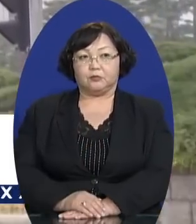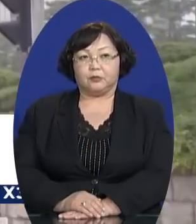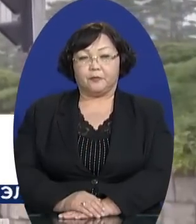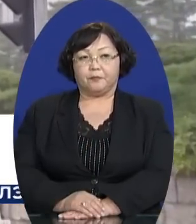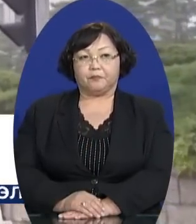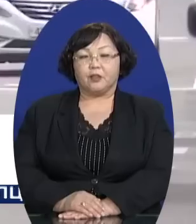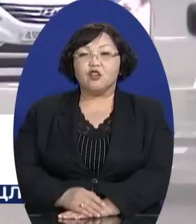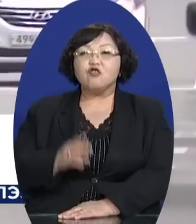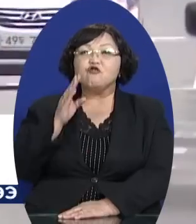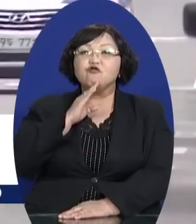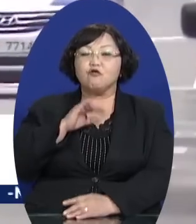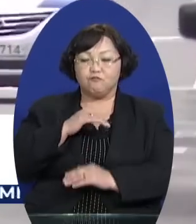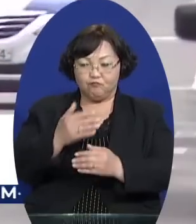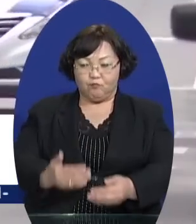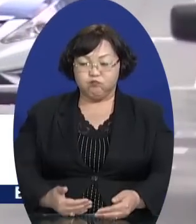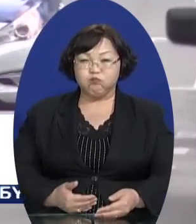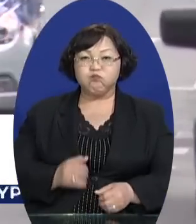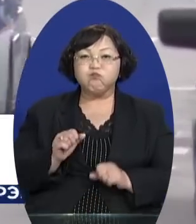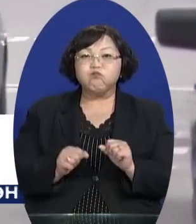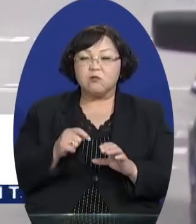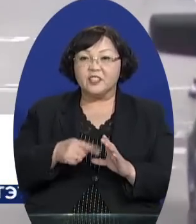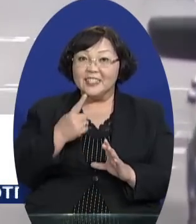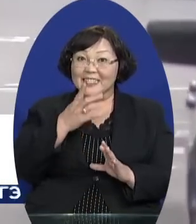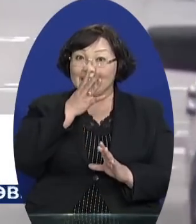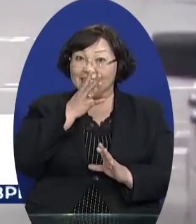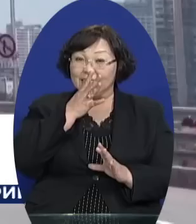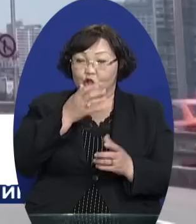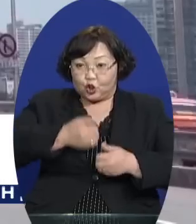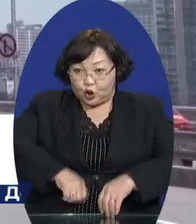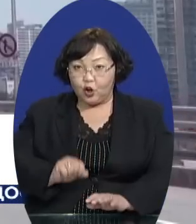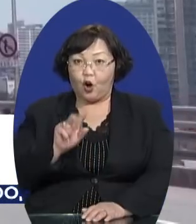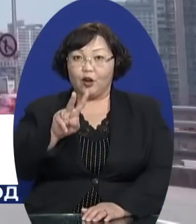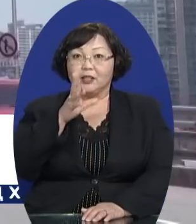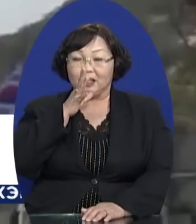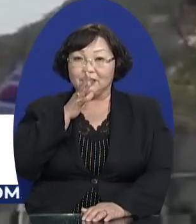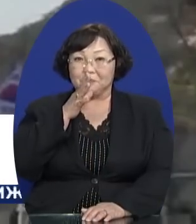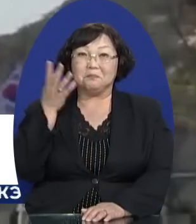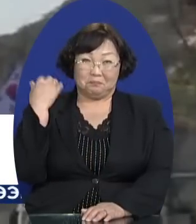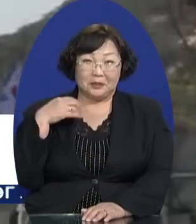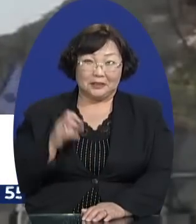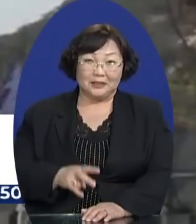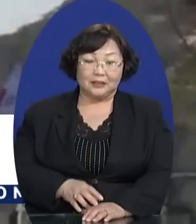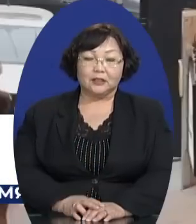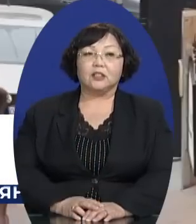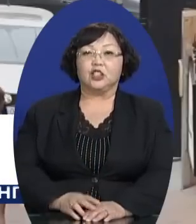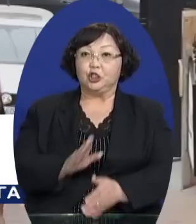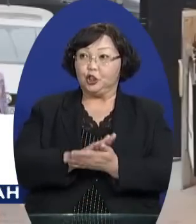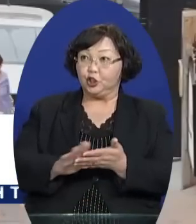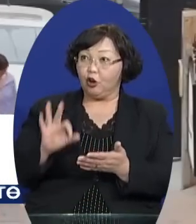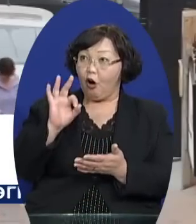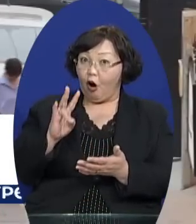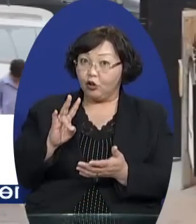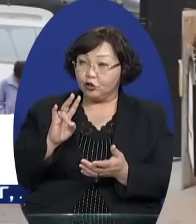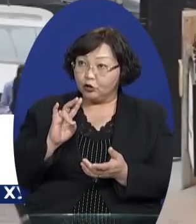За ихийн хэвлэлд байсан хугацааг нэг нас гэж тоолдог Солонгос тоолол мөн 1 сарын 1-нд шинэ он гарах тоолонд нэг нас